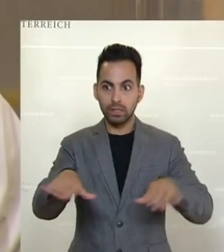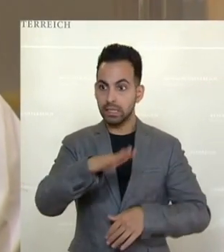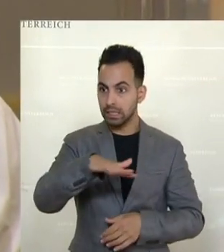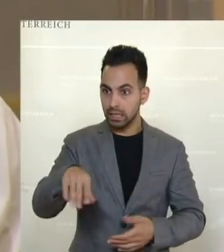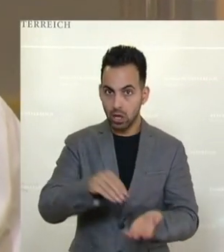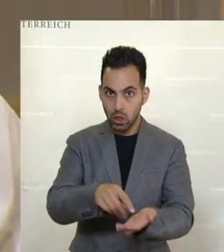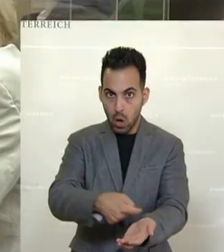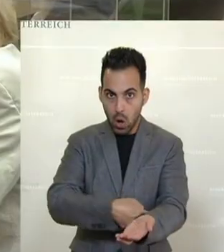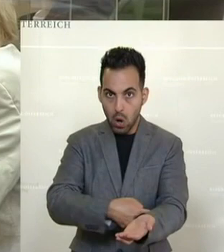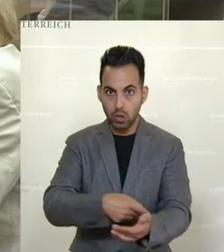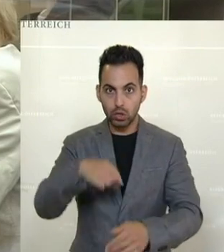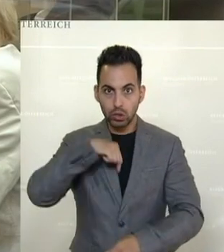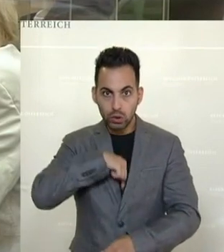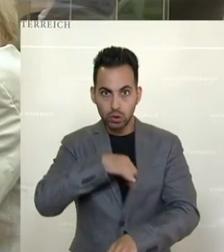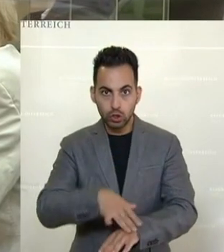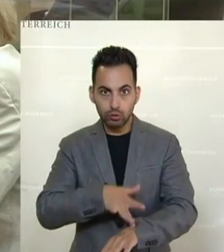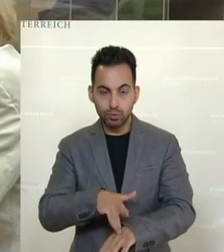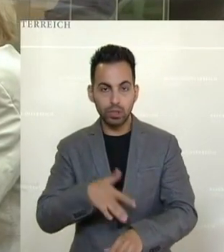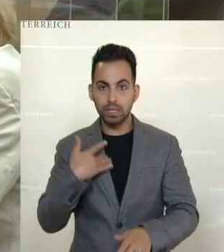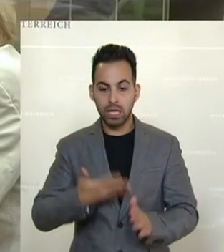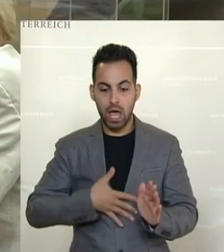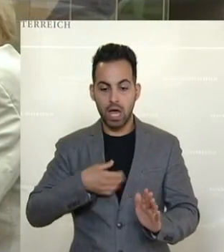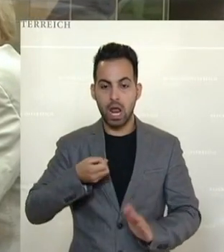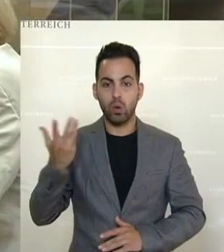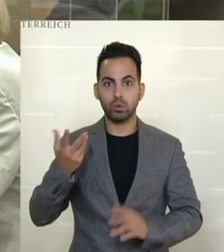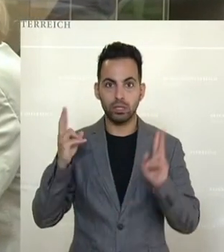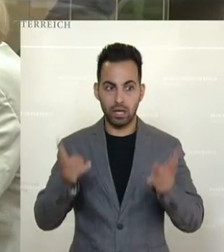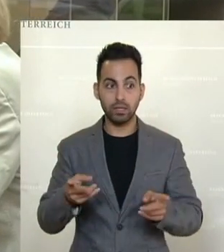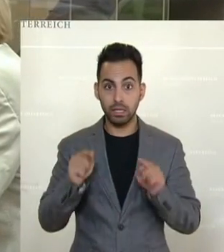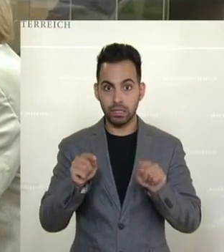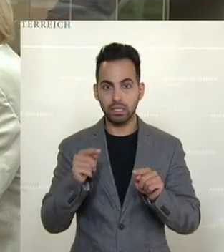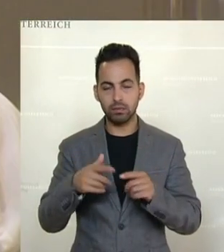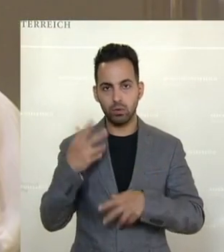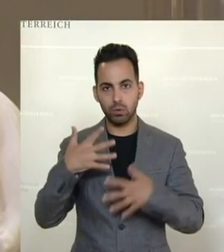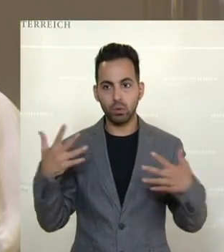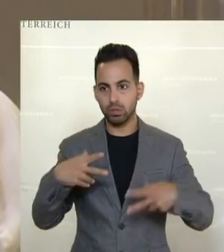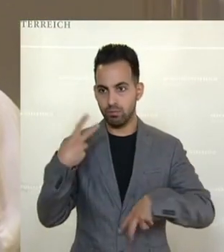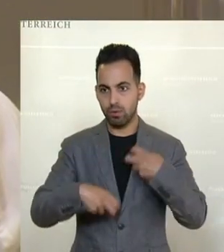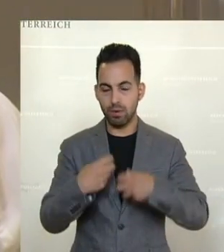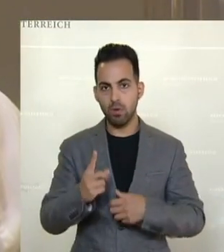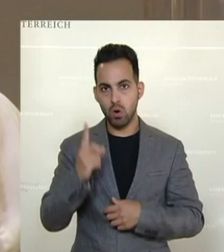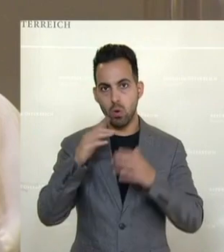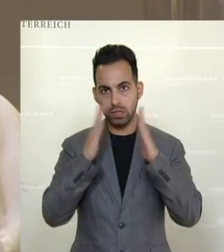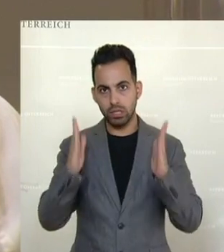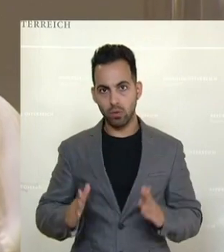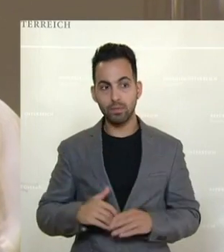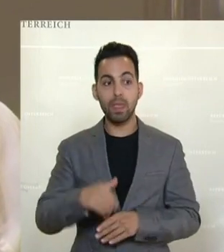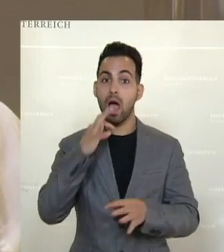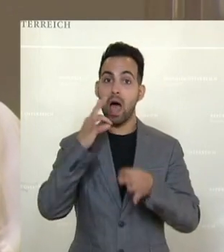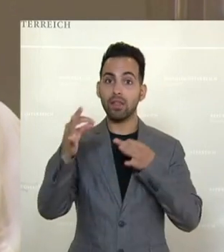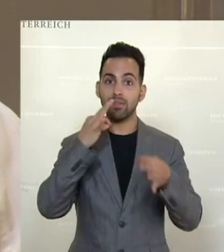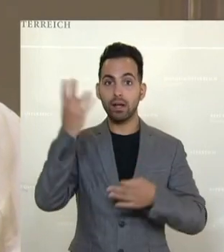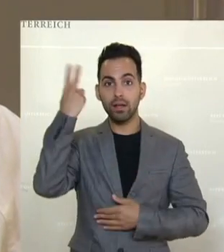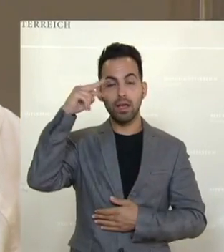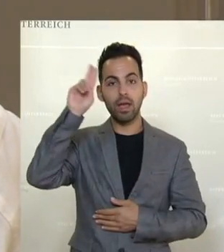drinnen, und das bringen sie nicht mehr heraus. Und das ist das Problem, Hohes Haus. Die Anfrage, Herr Bundesminister, die